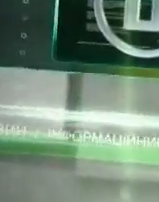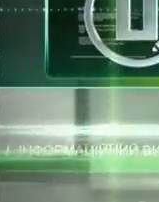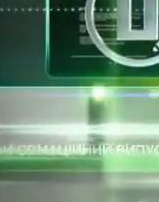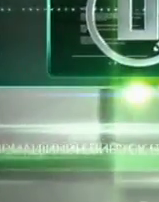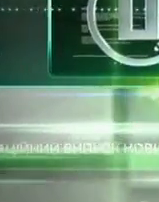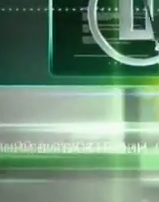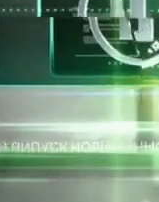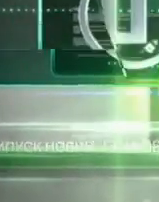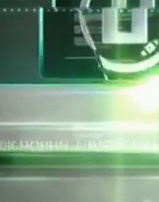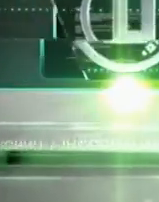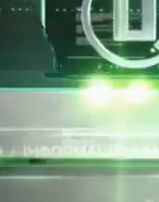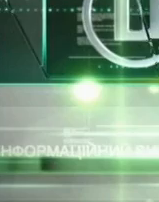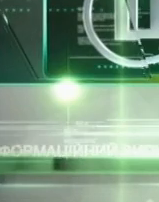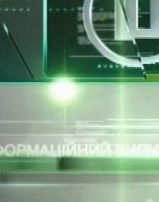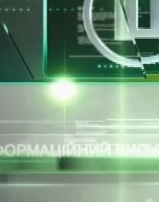Музика